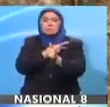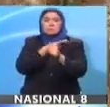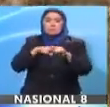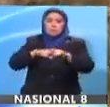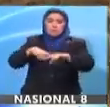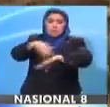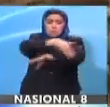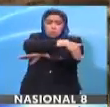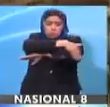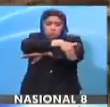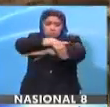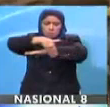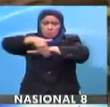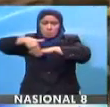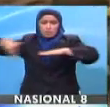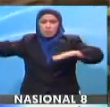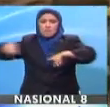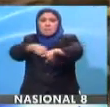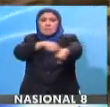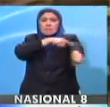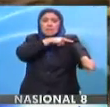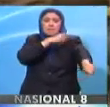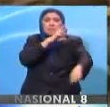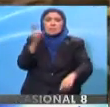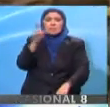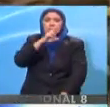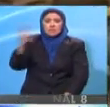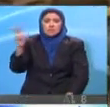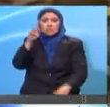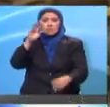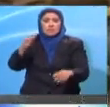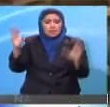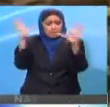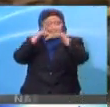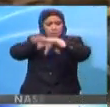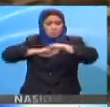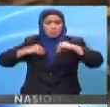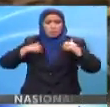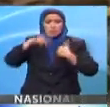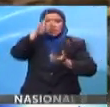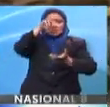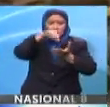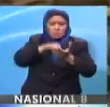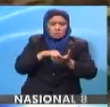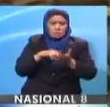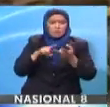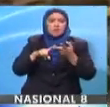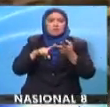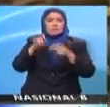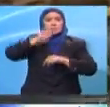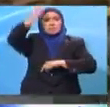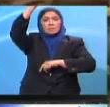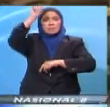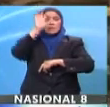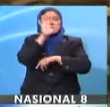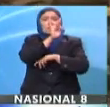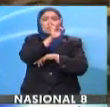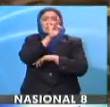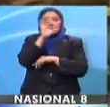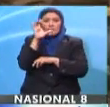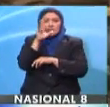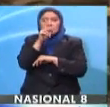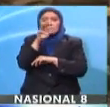beribu kilom Sarawak mempunyai 2000 Sabah mempunyai 800